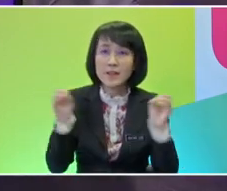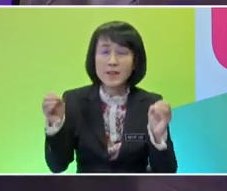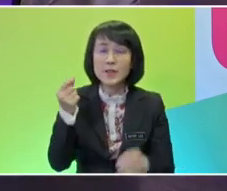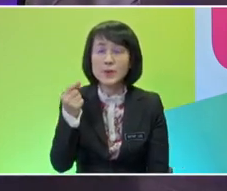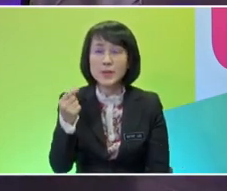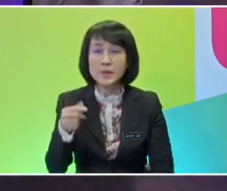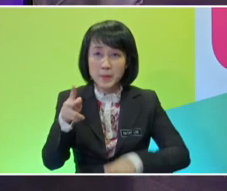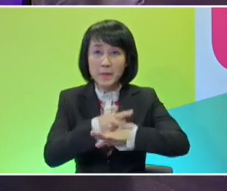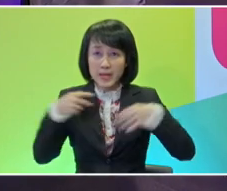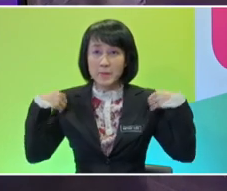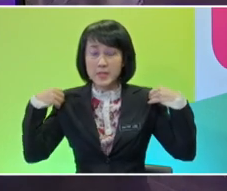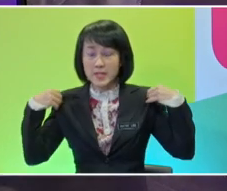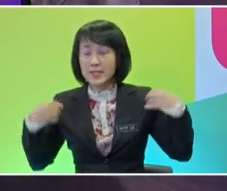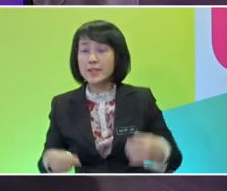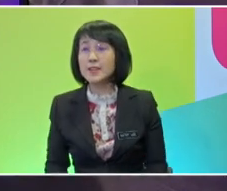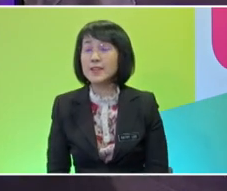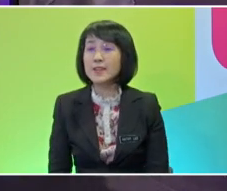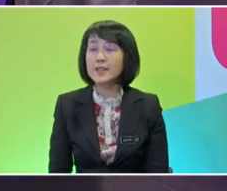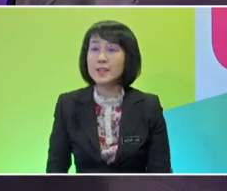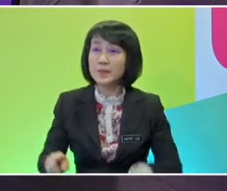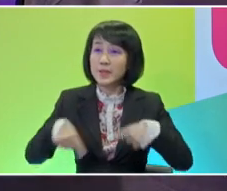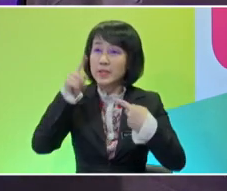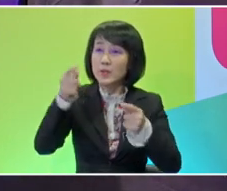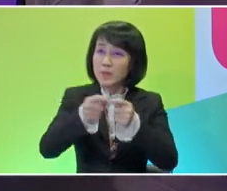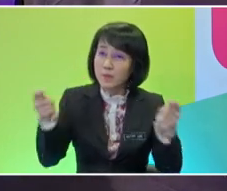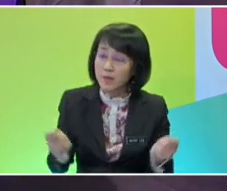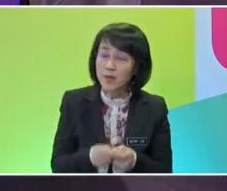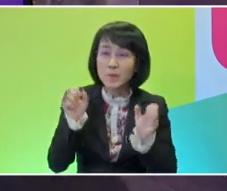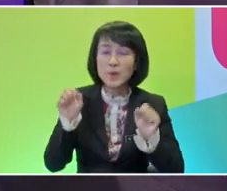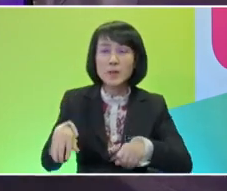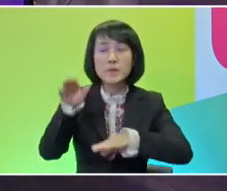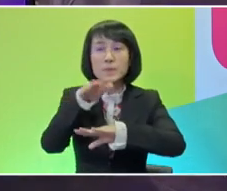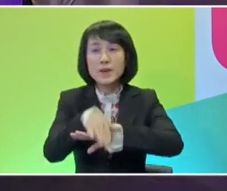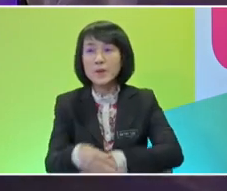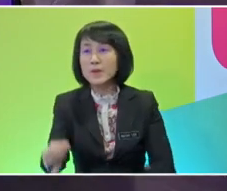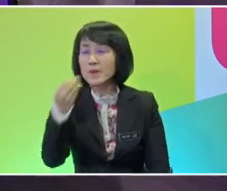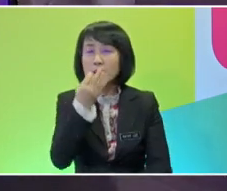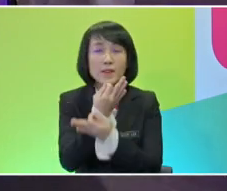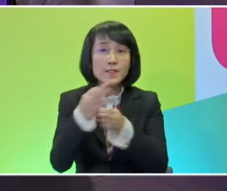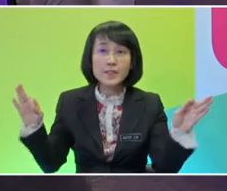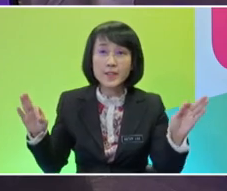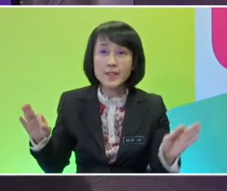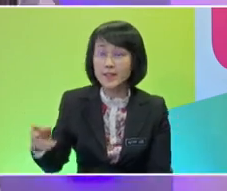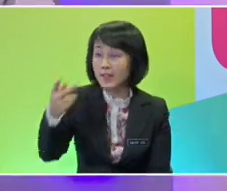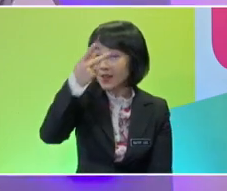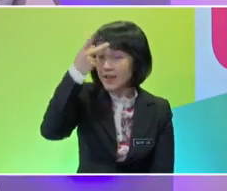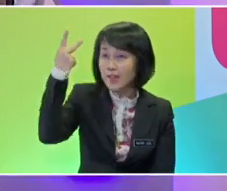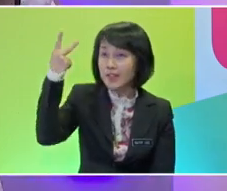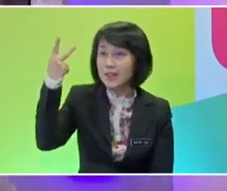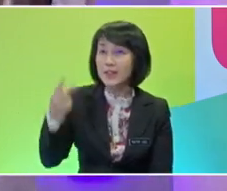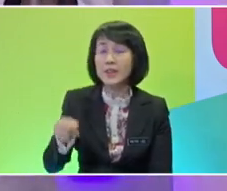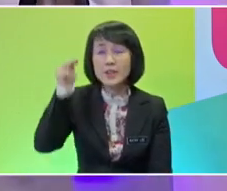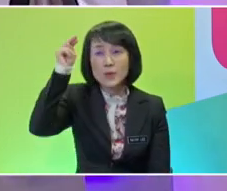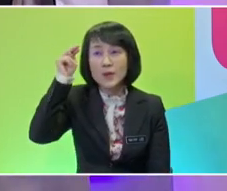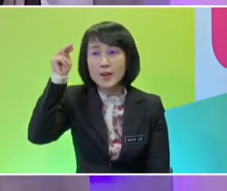disingga harga satu tempat sehingga hantu dia boleh bermalam dibeli makan makanannya mewah itu secara percuma karena eee Tuan kepada tempat